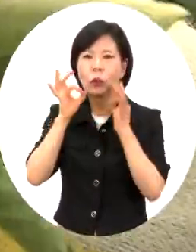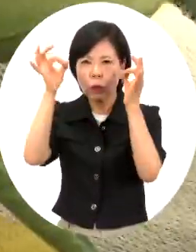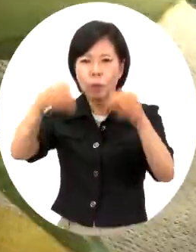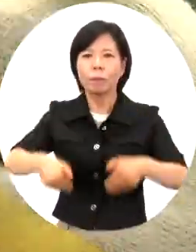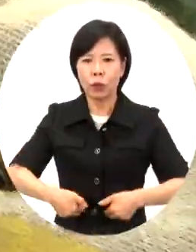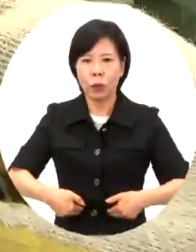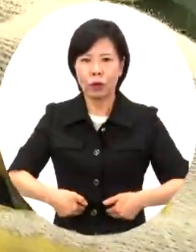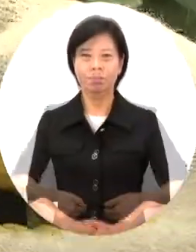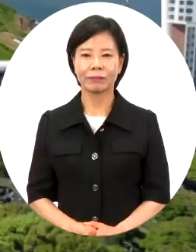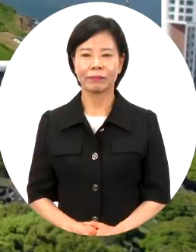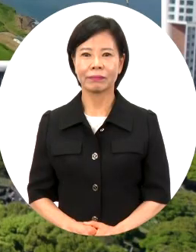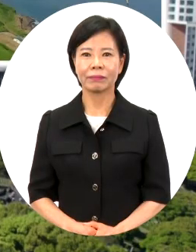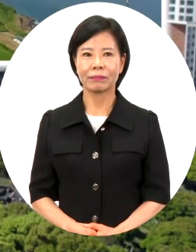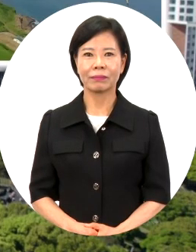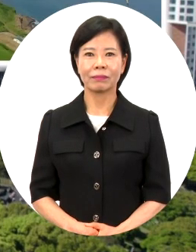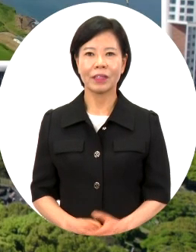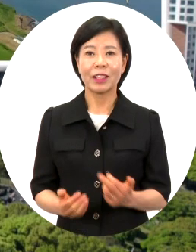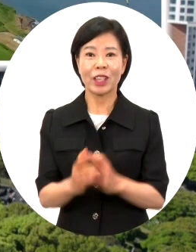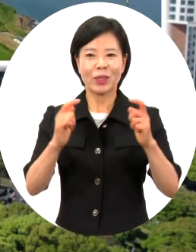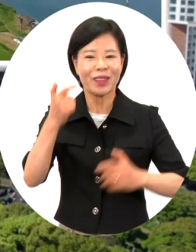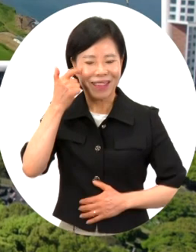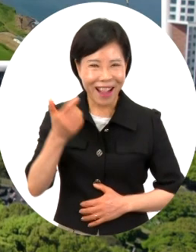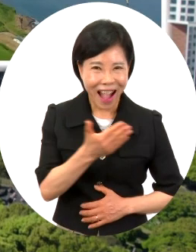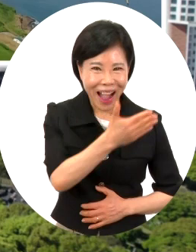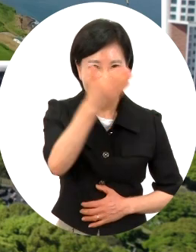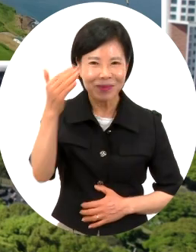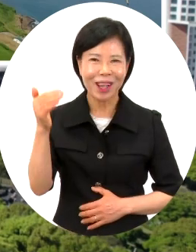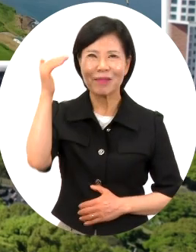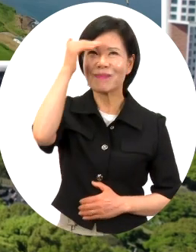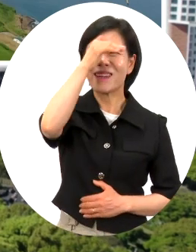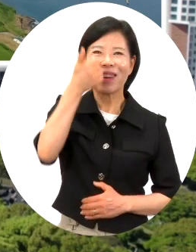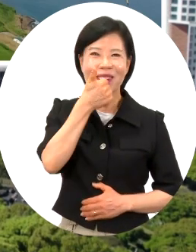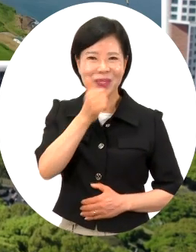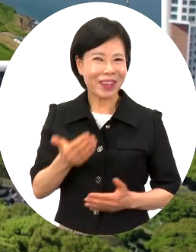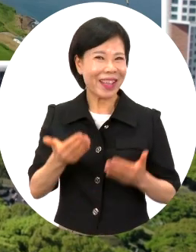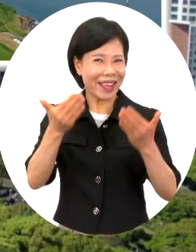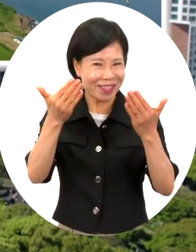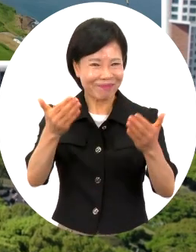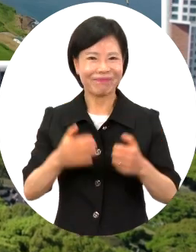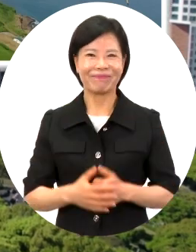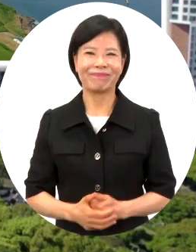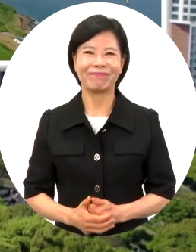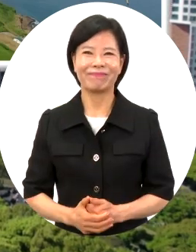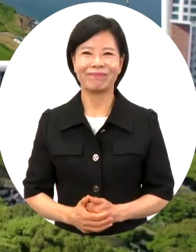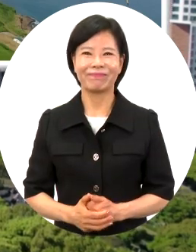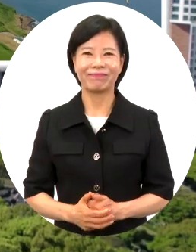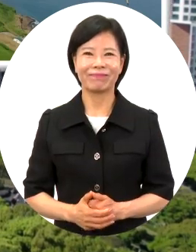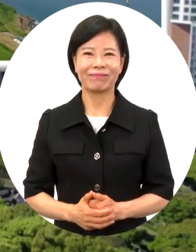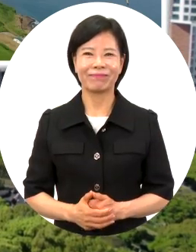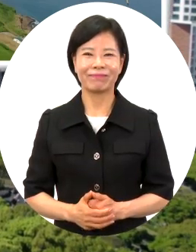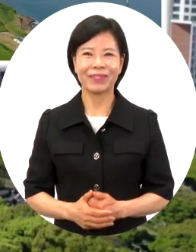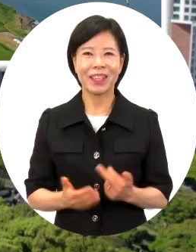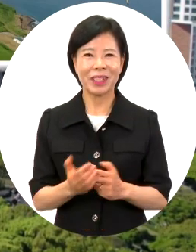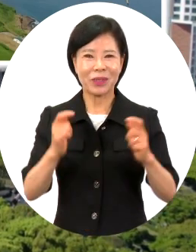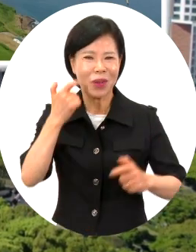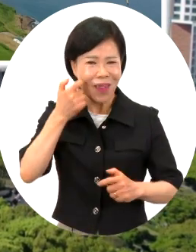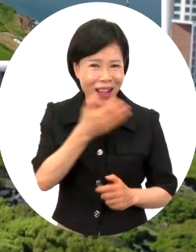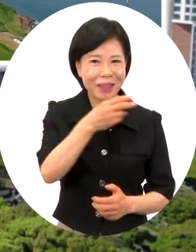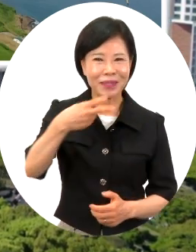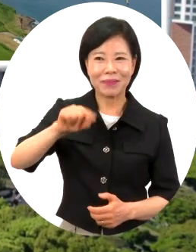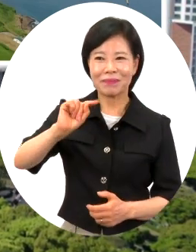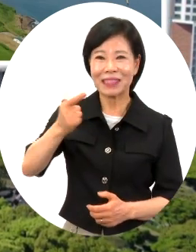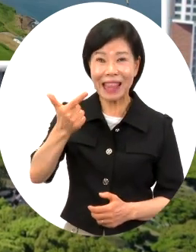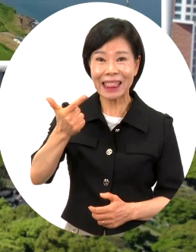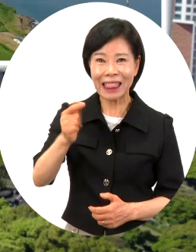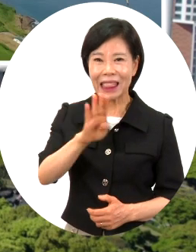노력을 거쳐야 합니다. 제주의 아름다운 자연경관을 소개하는 순사입니다. 제주의 아름다운 삼방산